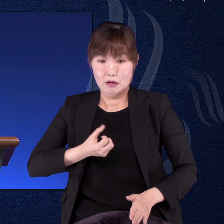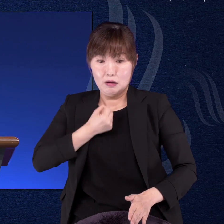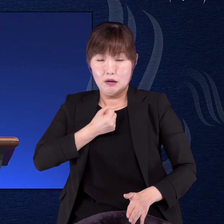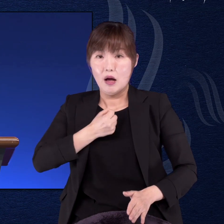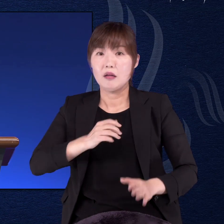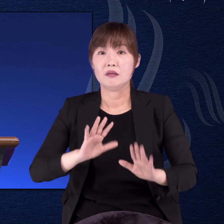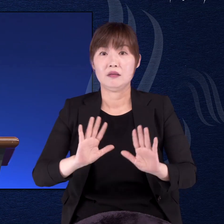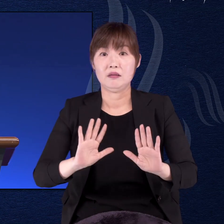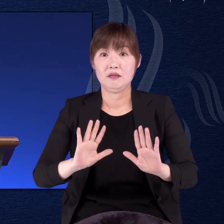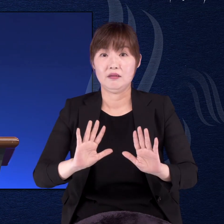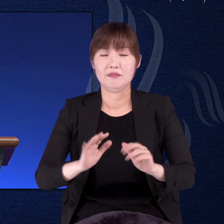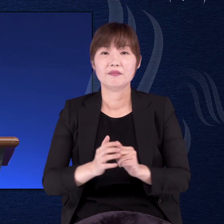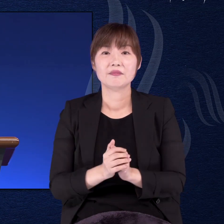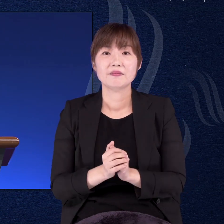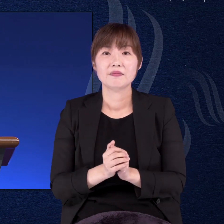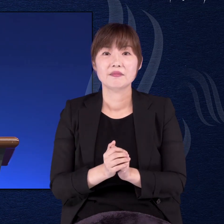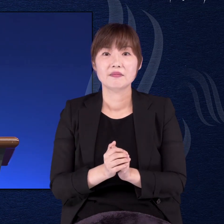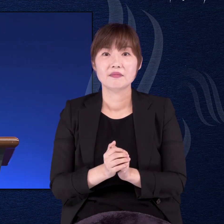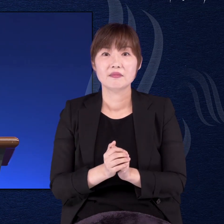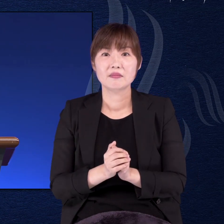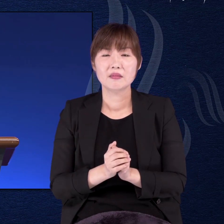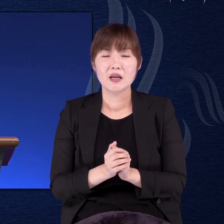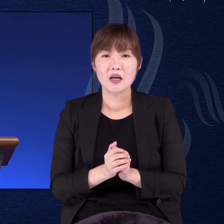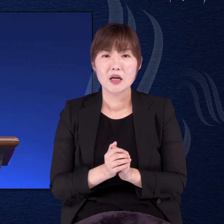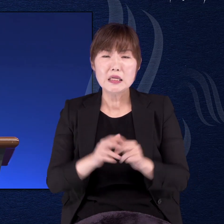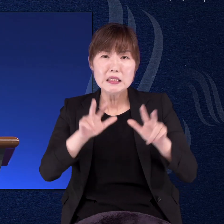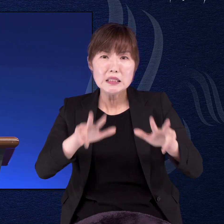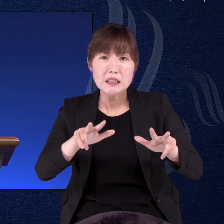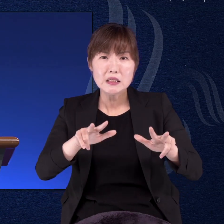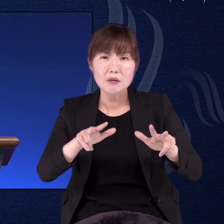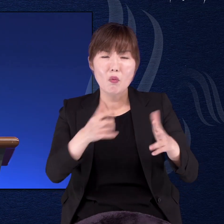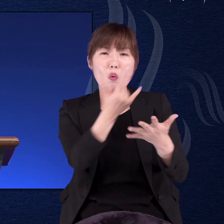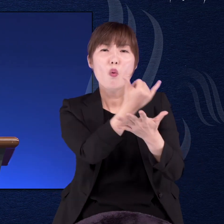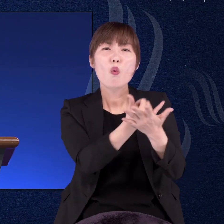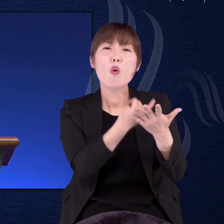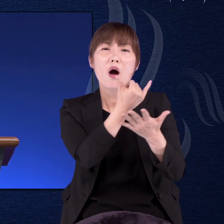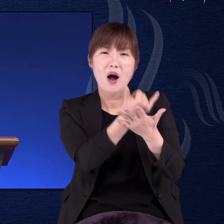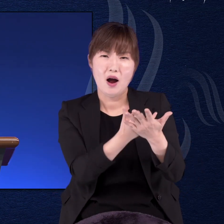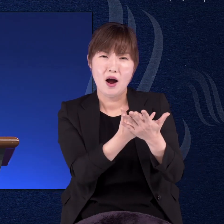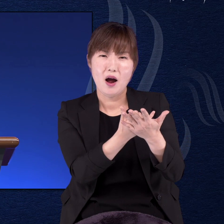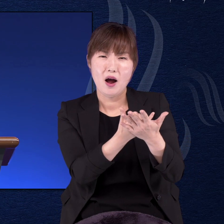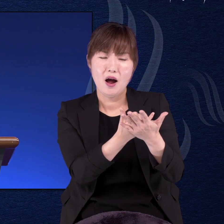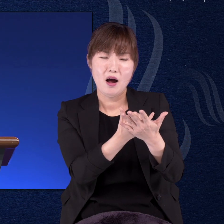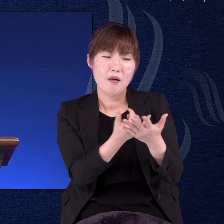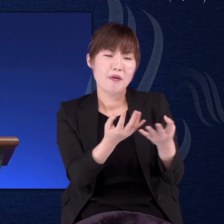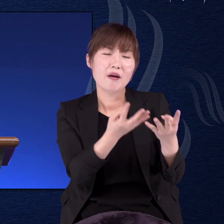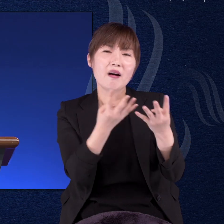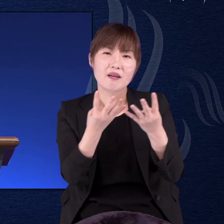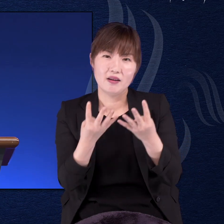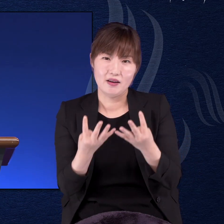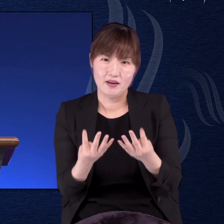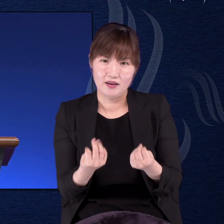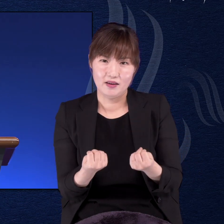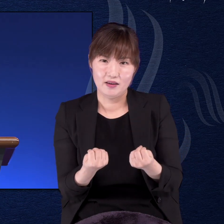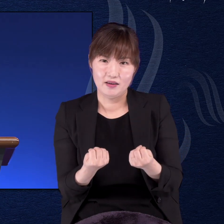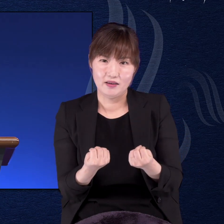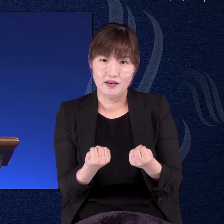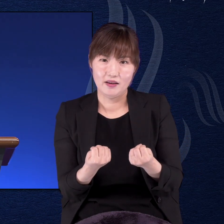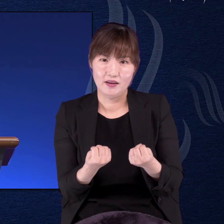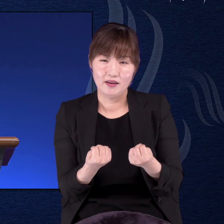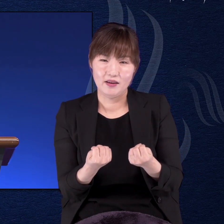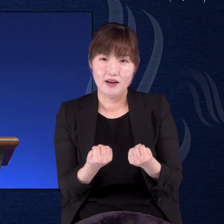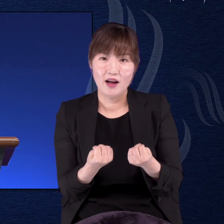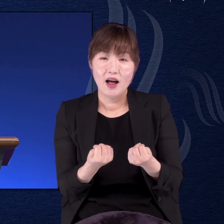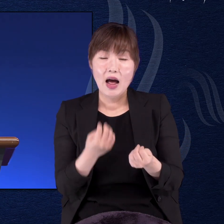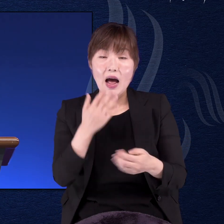주애 같지 않게 또 부모가 없는 아이들도 너무 많잖아요. 그런 자녀 또한 하나님의 귀한, 하나님이